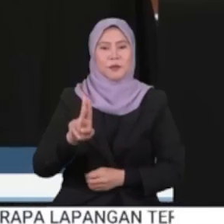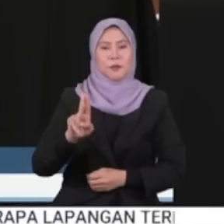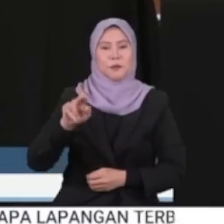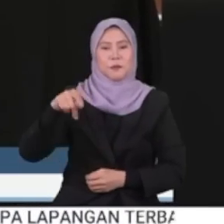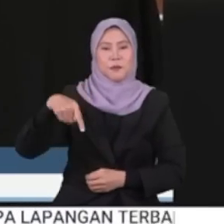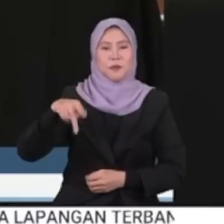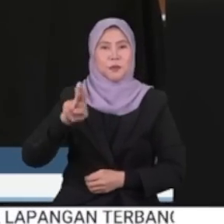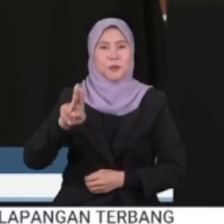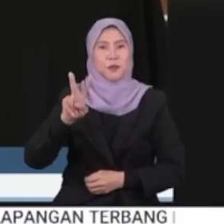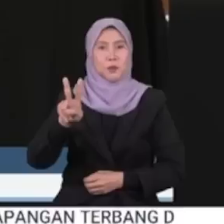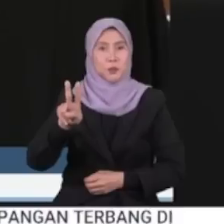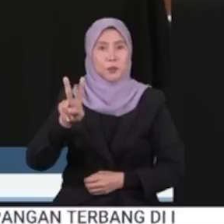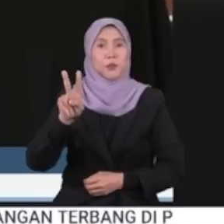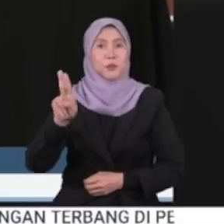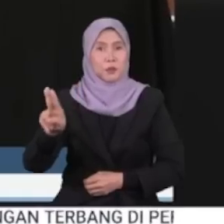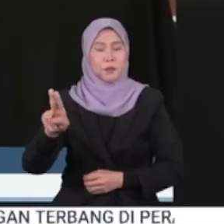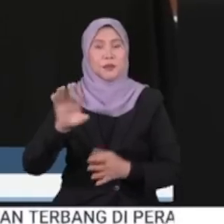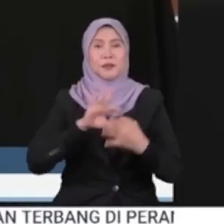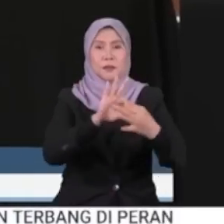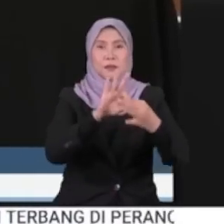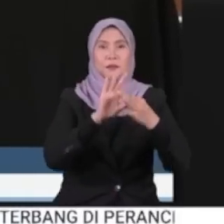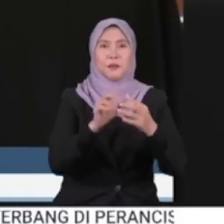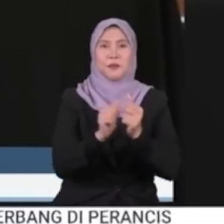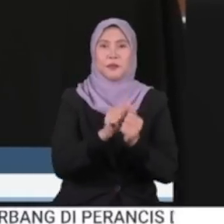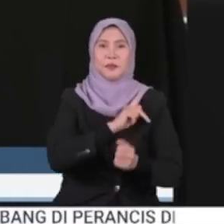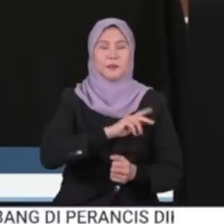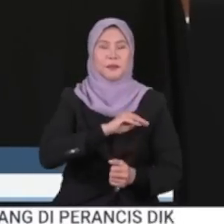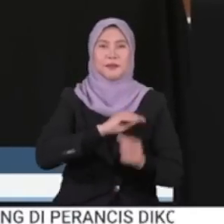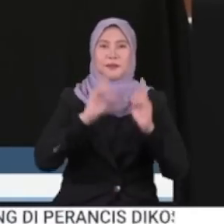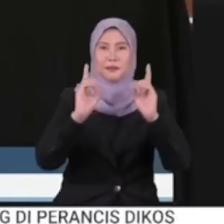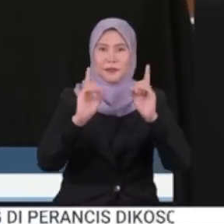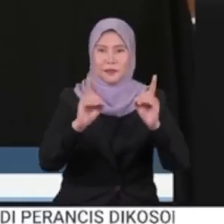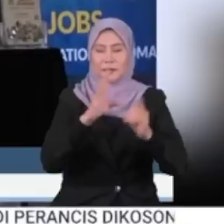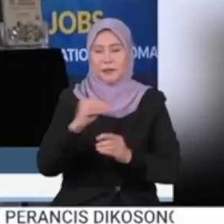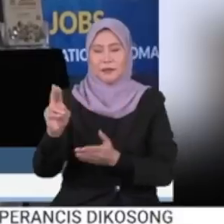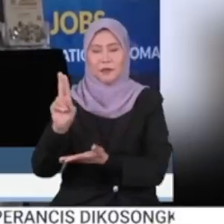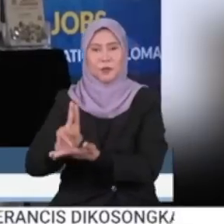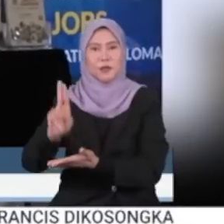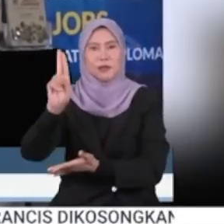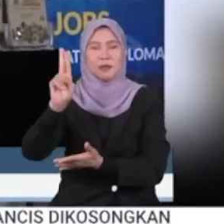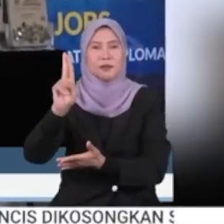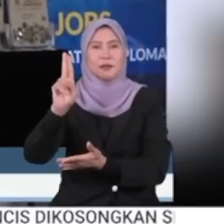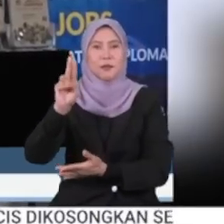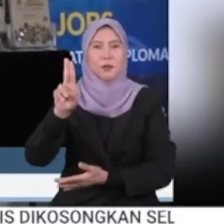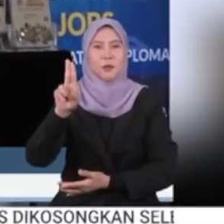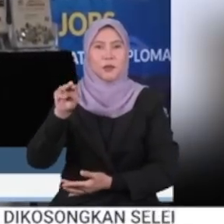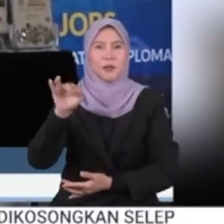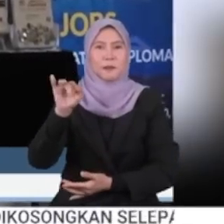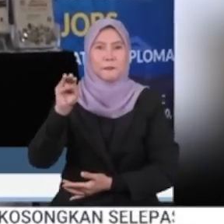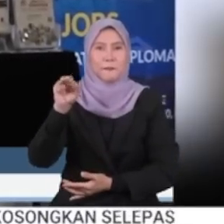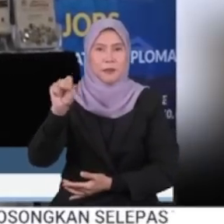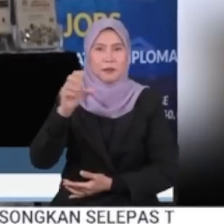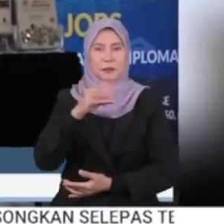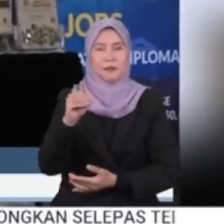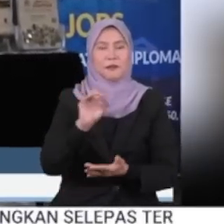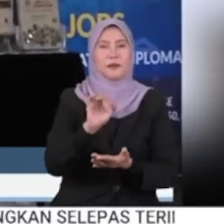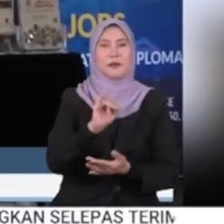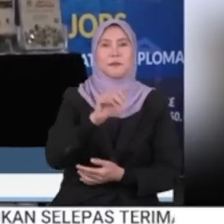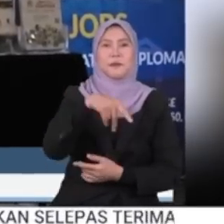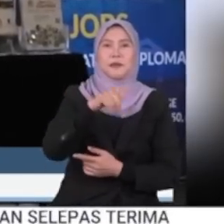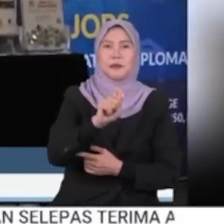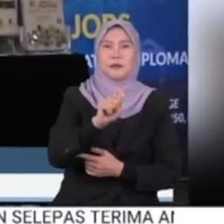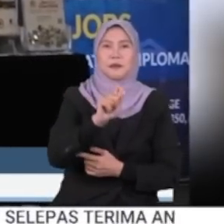UPU2U 2023 adalah kerjasama Kementerian Pendidikan Tinggi dengan Universiti Malaysia Sarawak, UNIMAS serta IPT